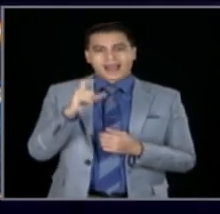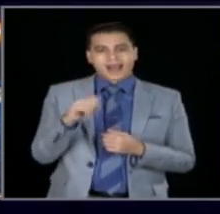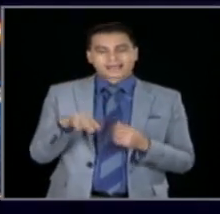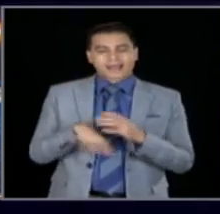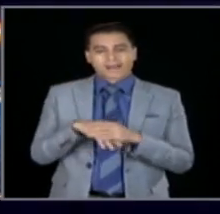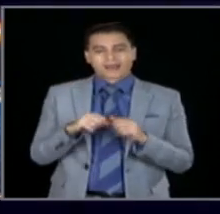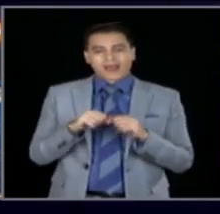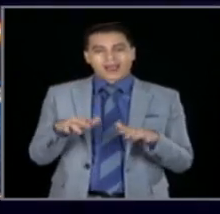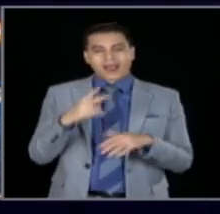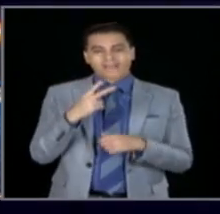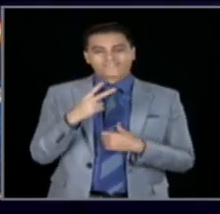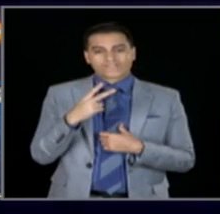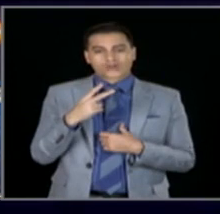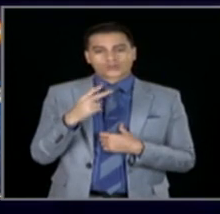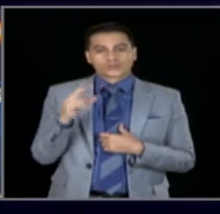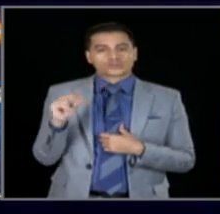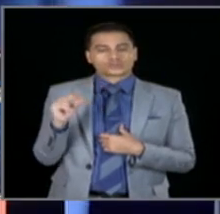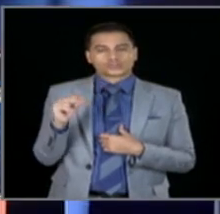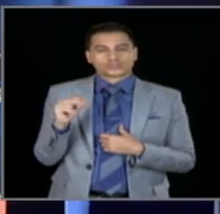اتنشرت 2020